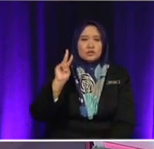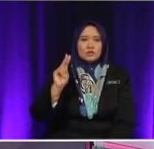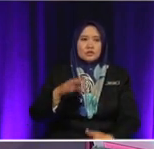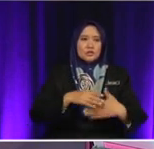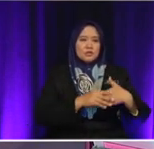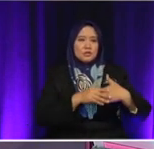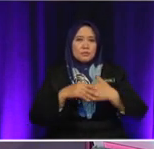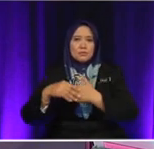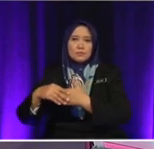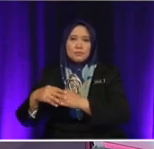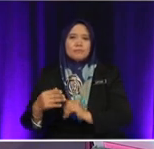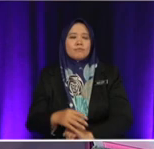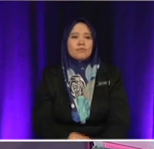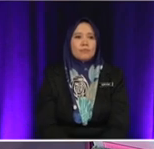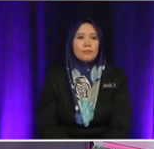siapa?